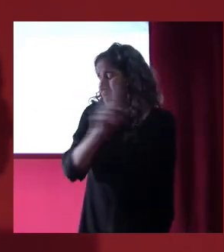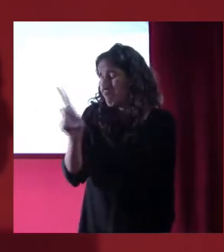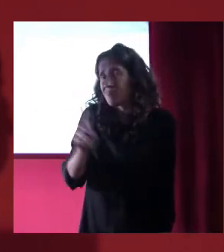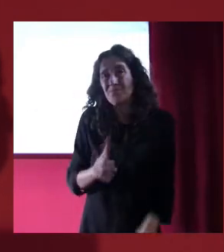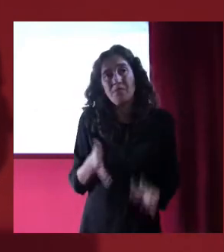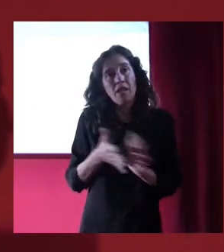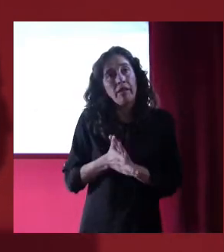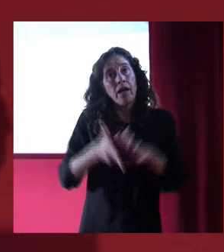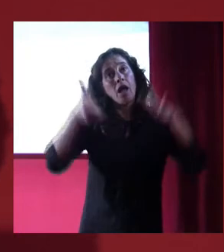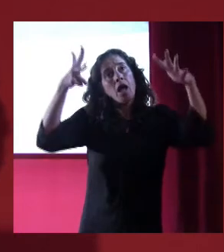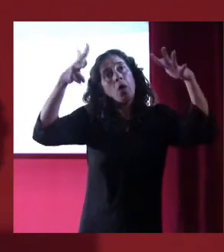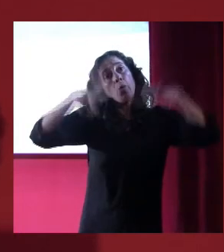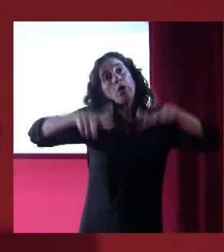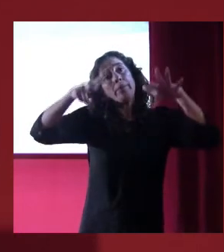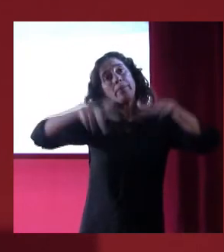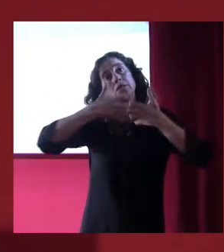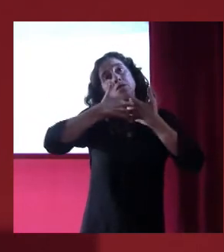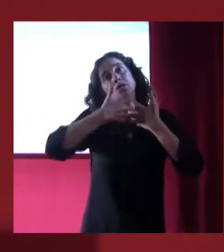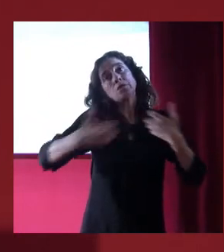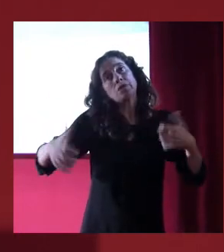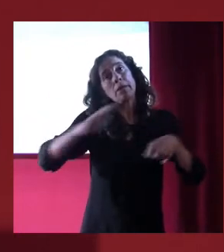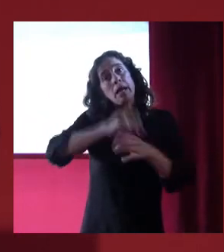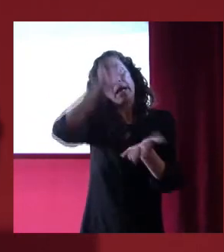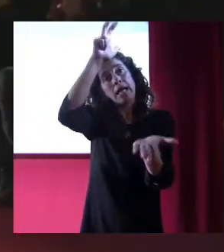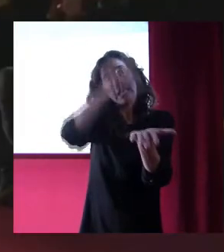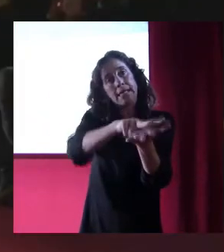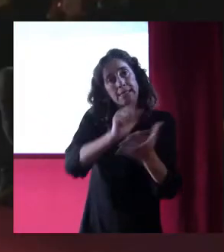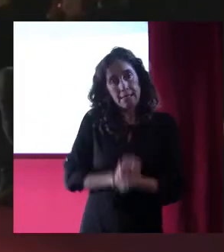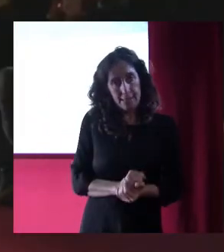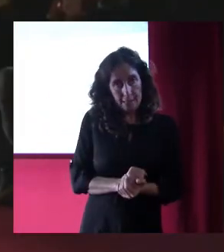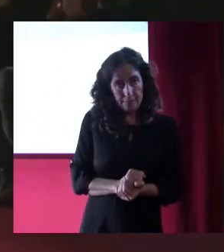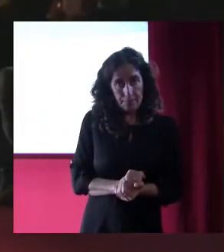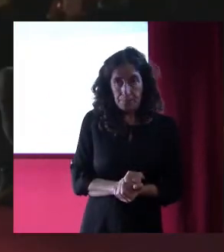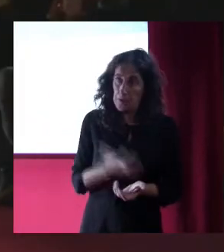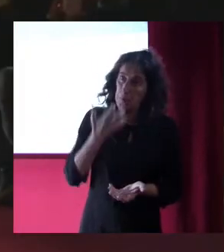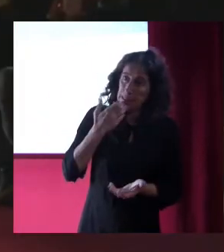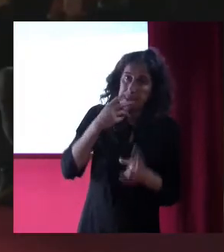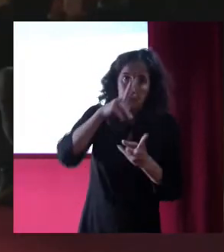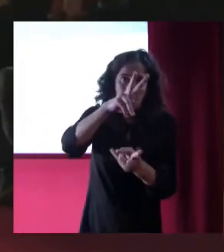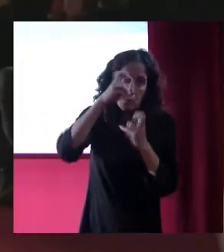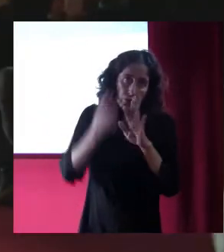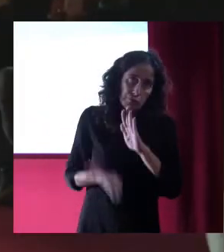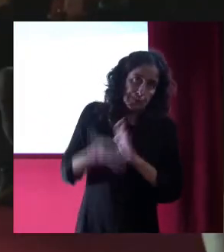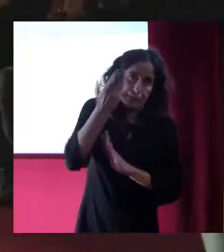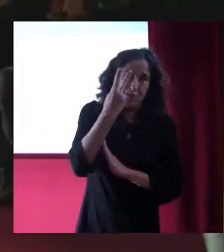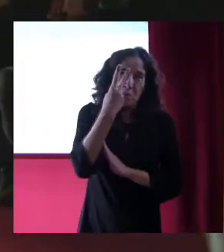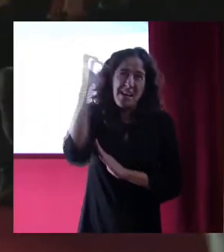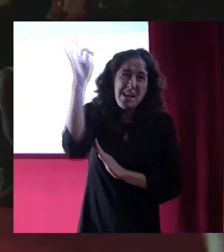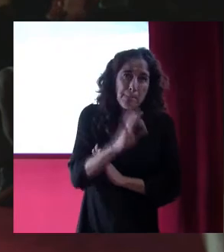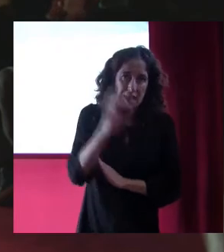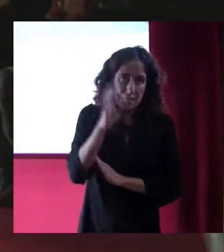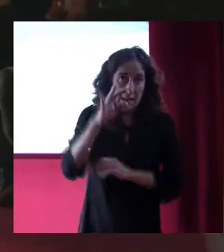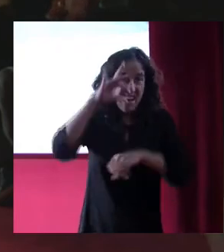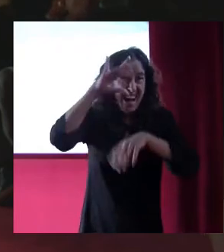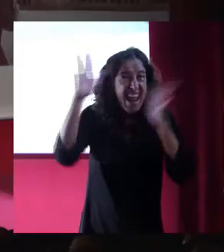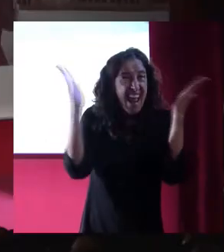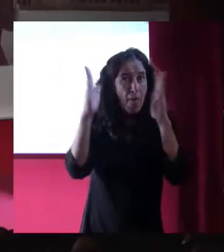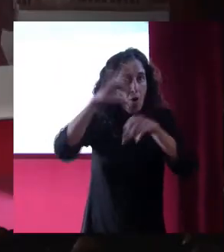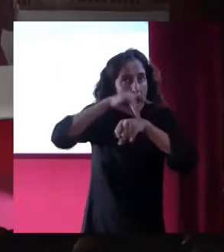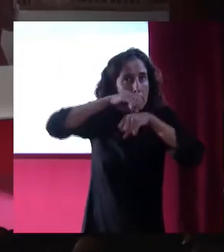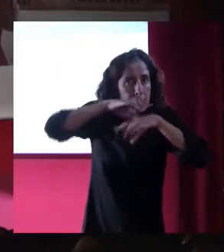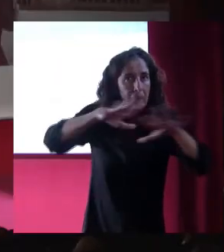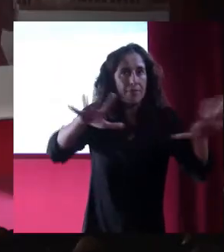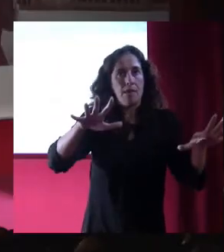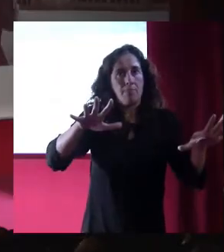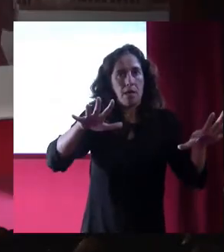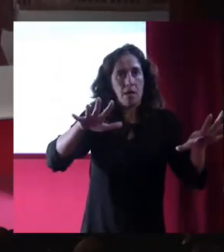triga més de 8 mesos en donar una llicència. No ho posa gens fàcil quan puja els impostos gairebé un 20% en plena pandèmia. No ho posa